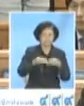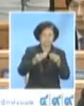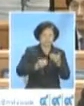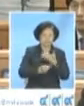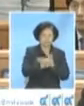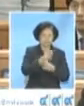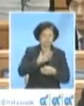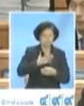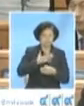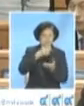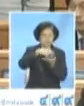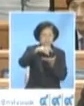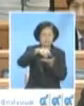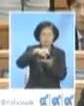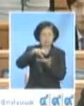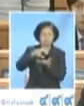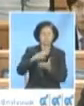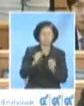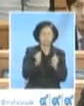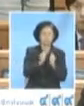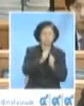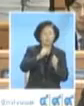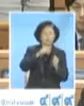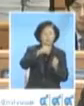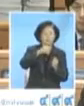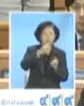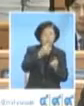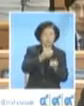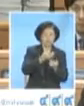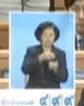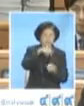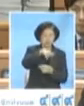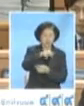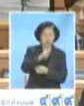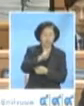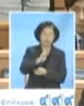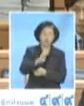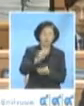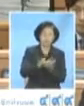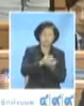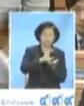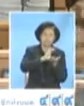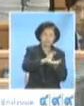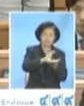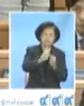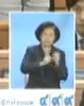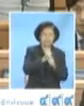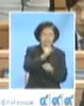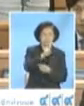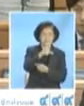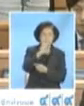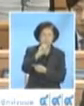าแสดงความคิดเห็นต่อร่างพระราชบัญญัติงบประมาณรายจ่ายซึ่งปี2557ซึ่งรัฐบาลได้เส